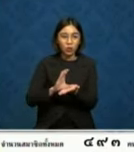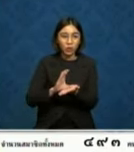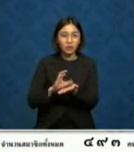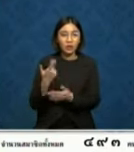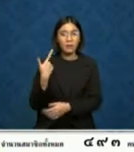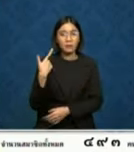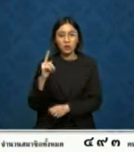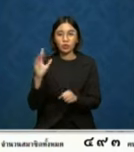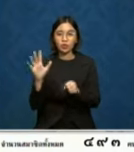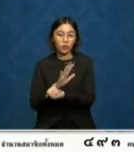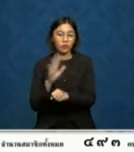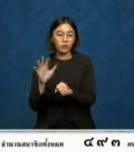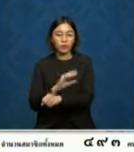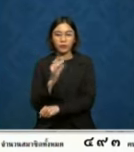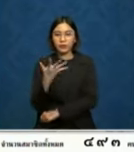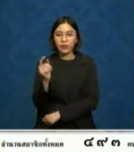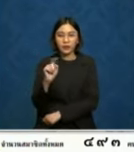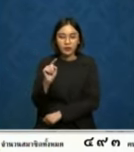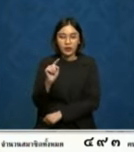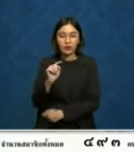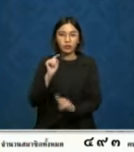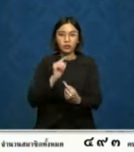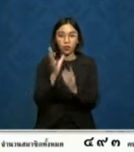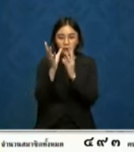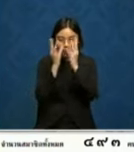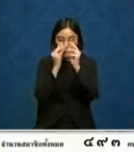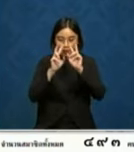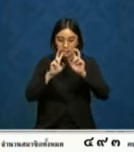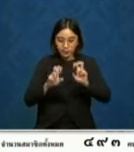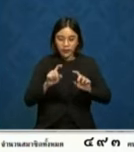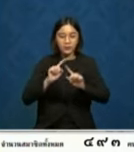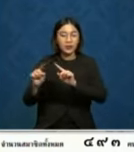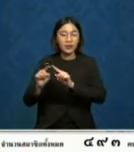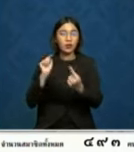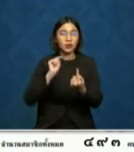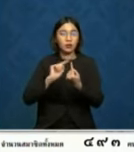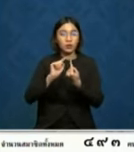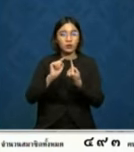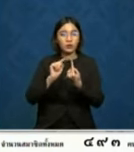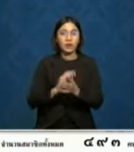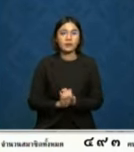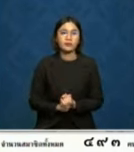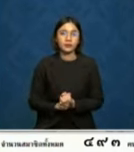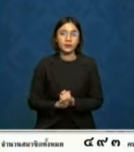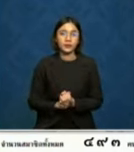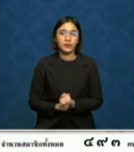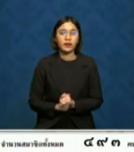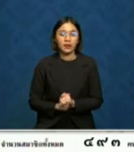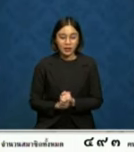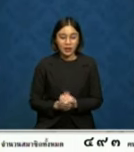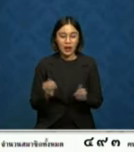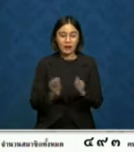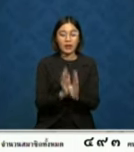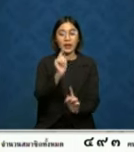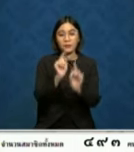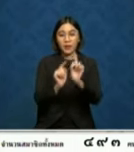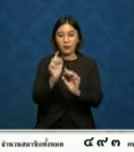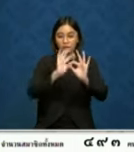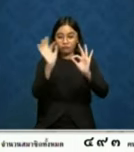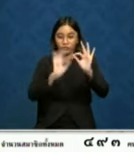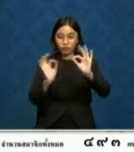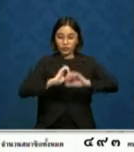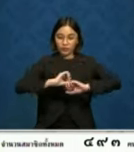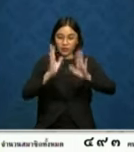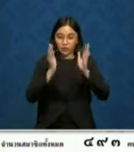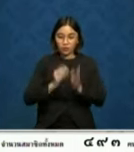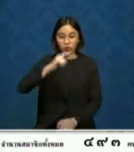ประสิทธิภาพหรือไม่ผลการศึกษาต่างๆจาก Future sherได้ชี้ให้เห็นว่าแม้คน